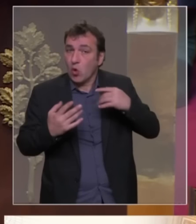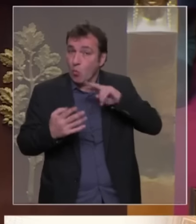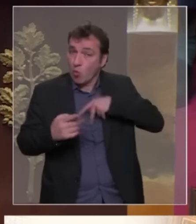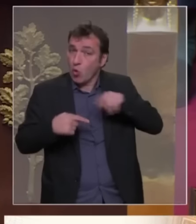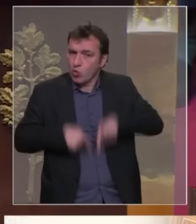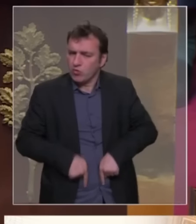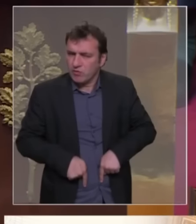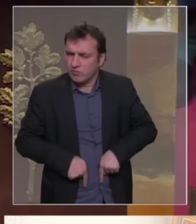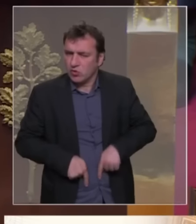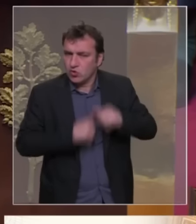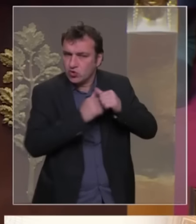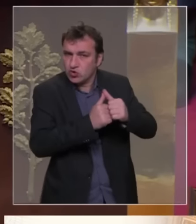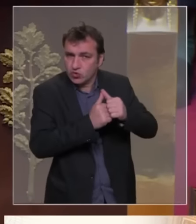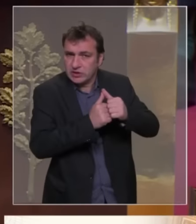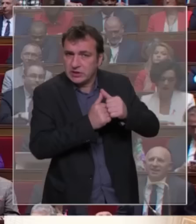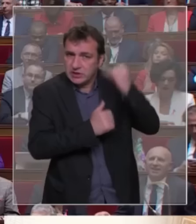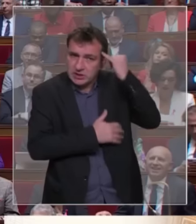j'ai voulu équilibré,